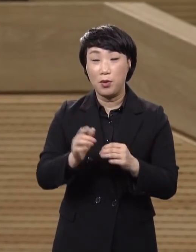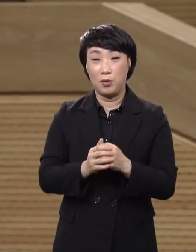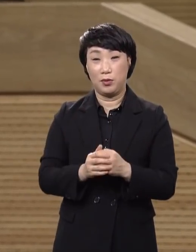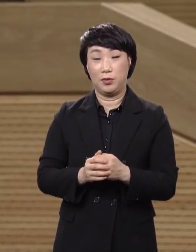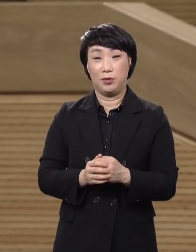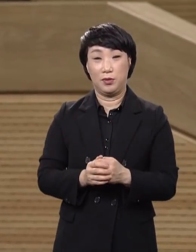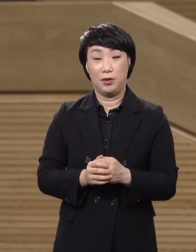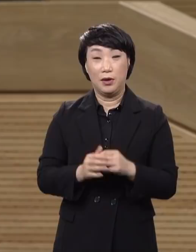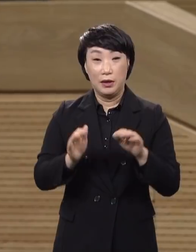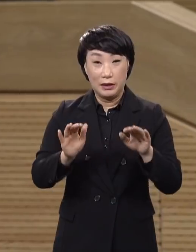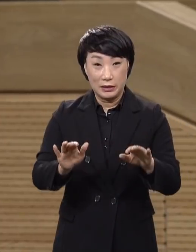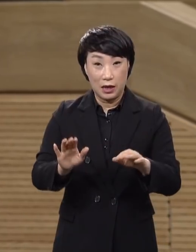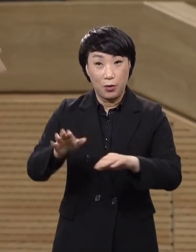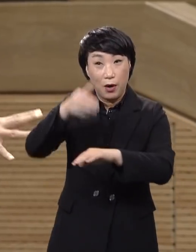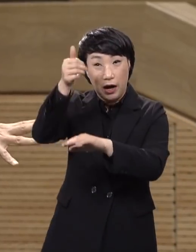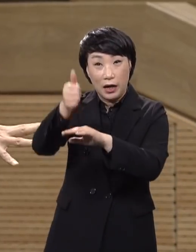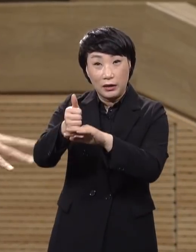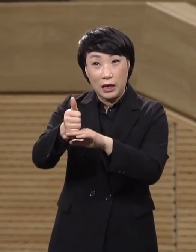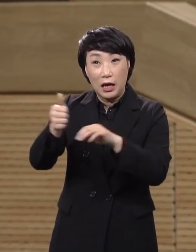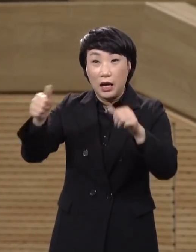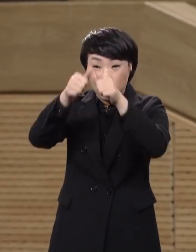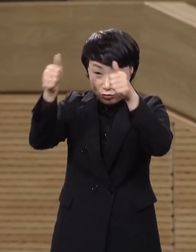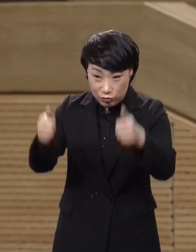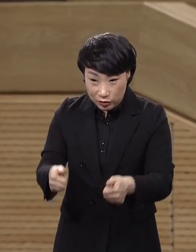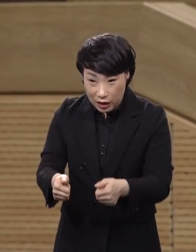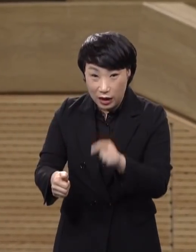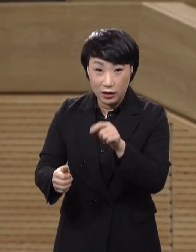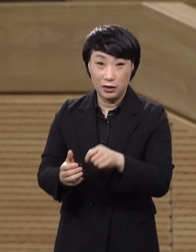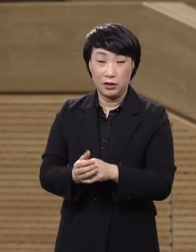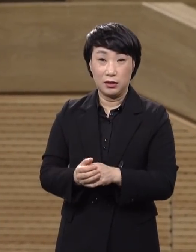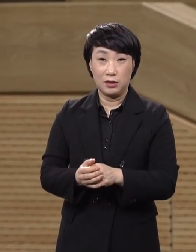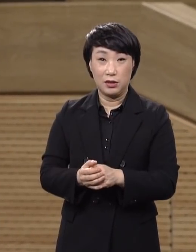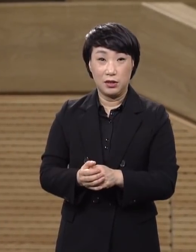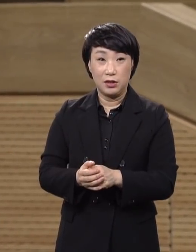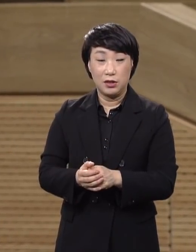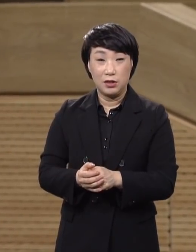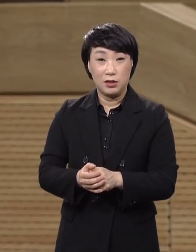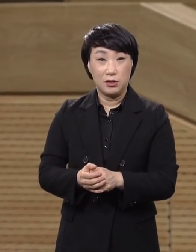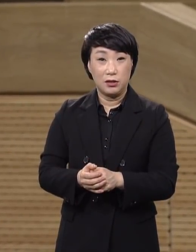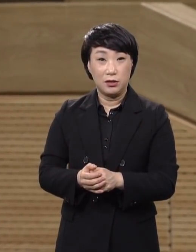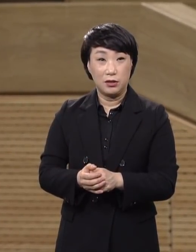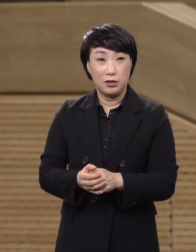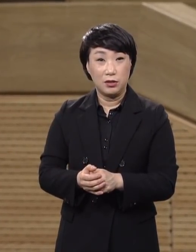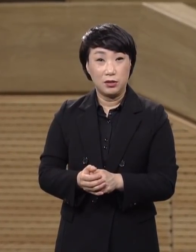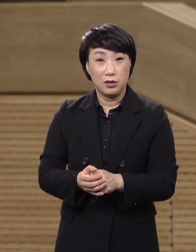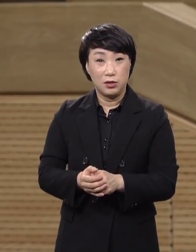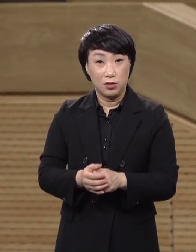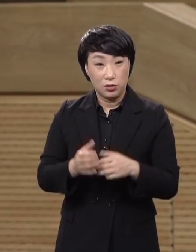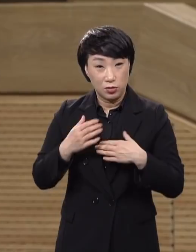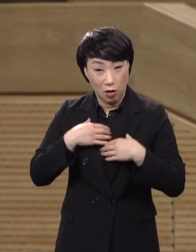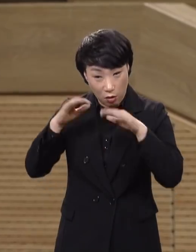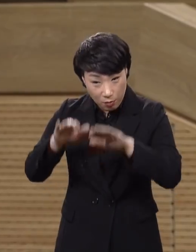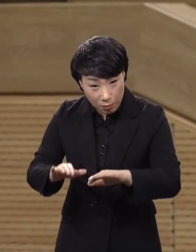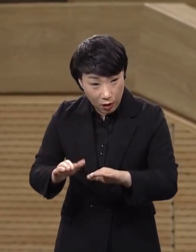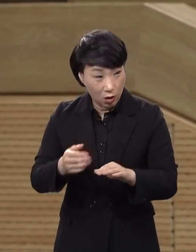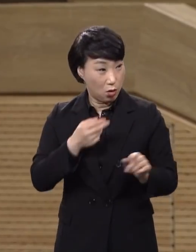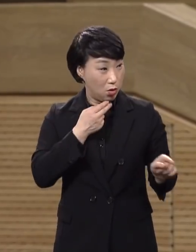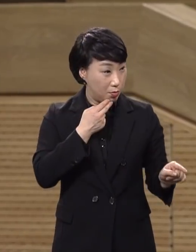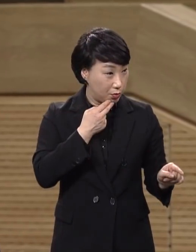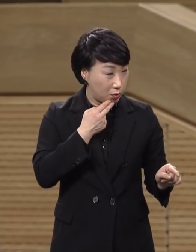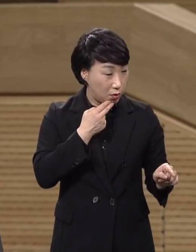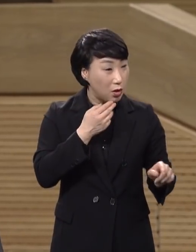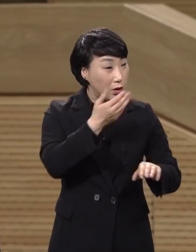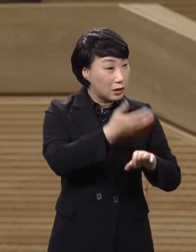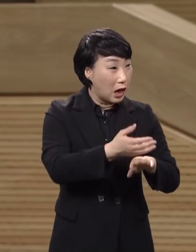자, 왕의 신상 앞에 감히 경배하지 아니하고